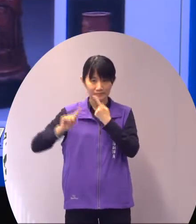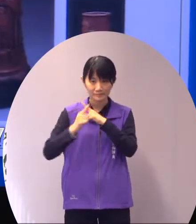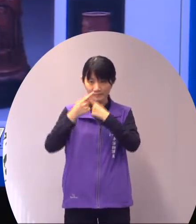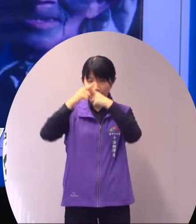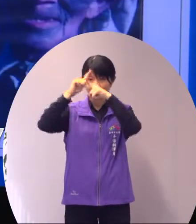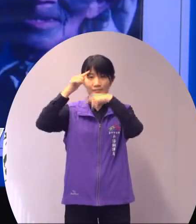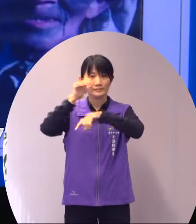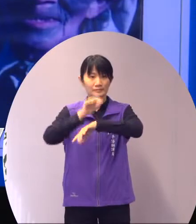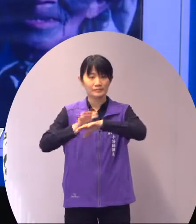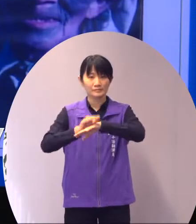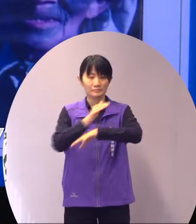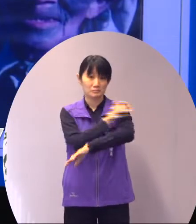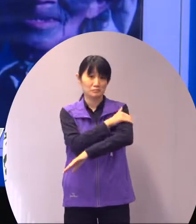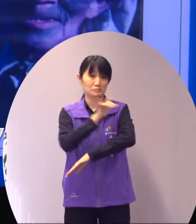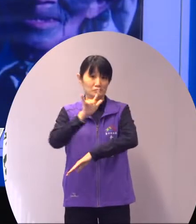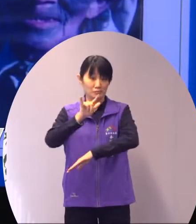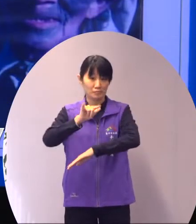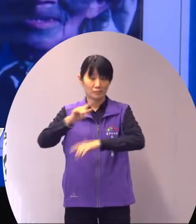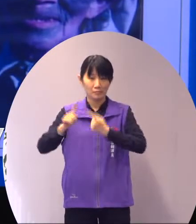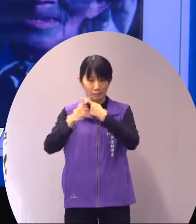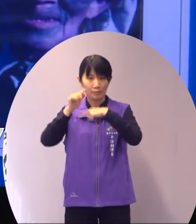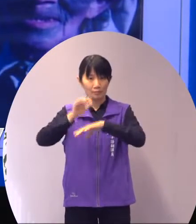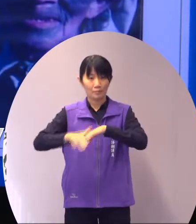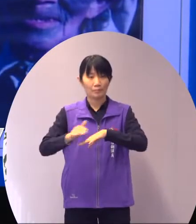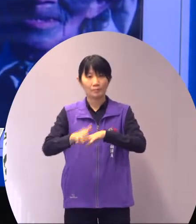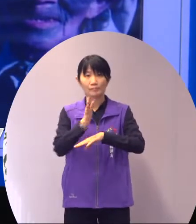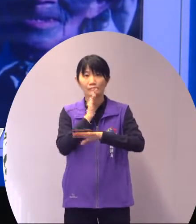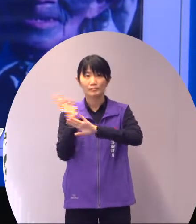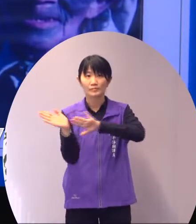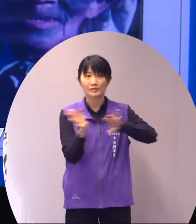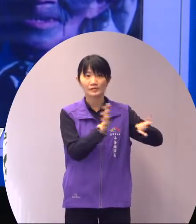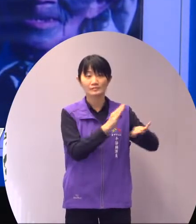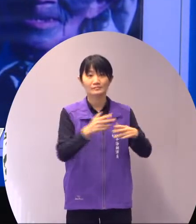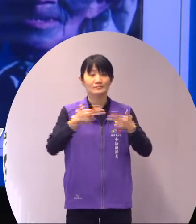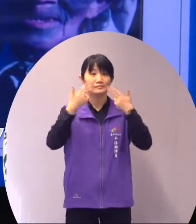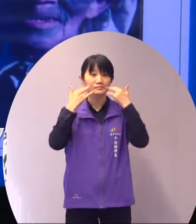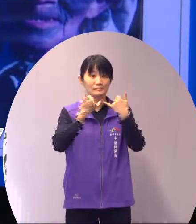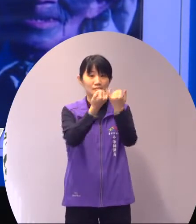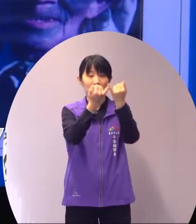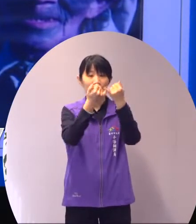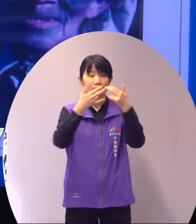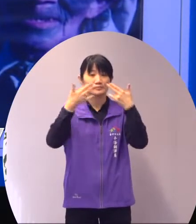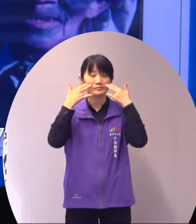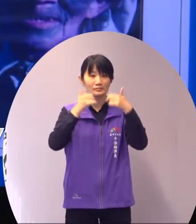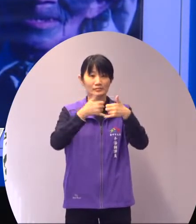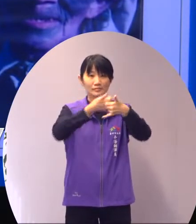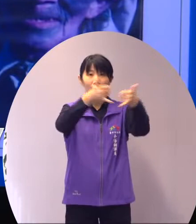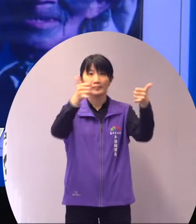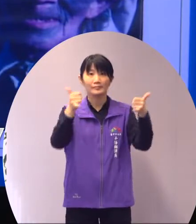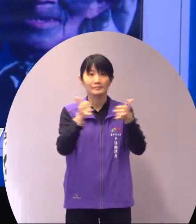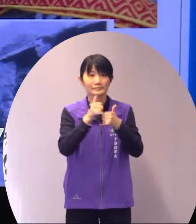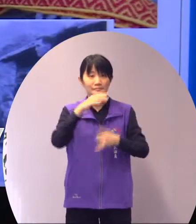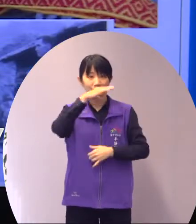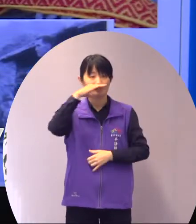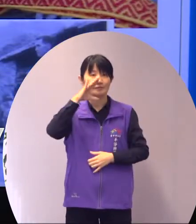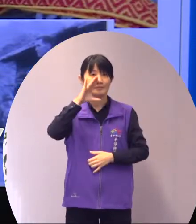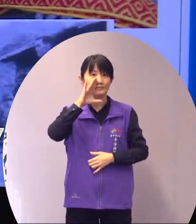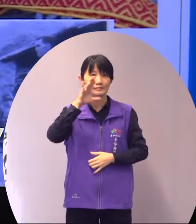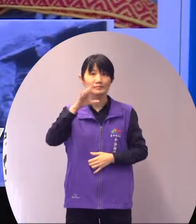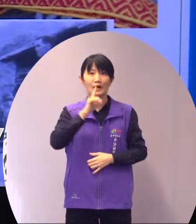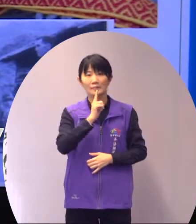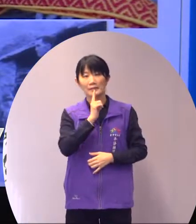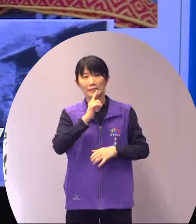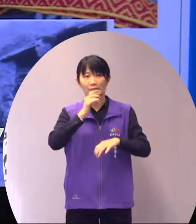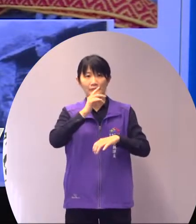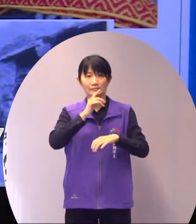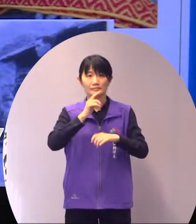春明艺师。那和平区是我们泰雅族的最大的居住地。那目前我们登录